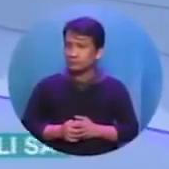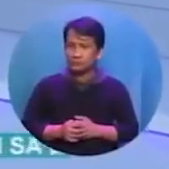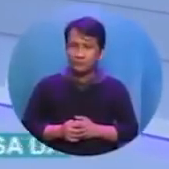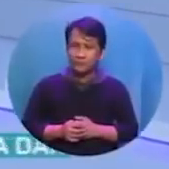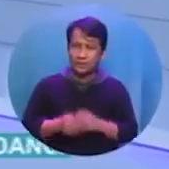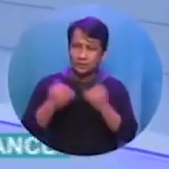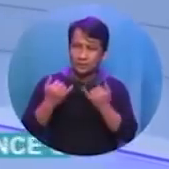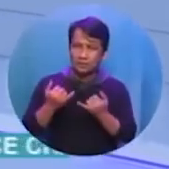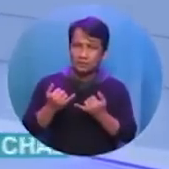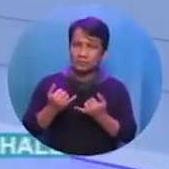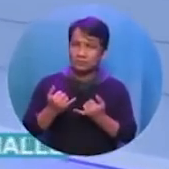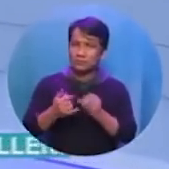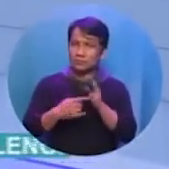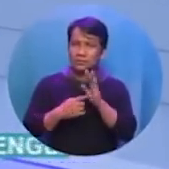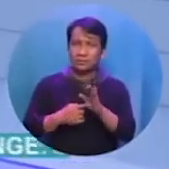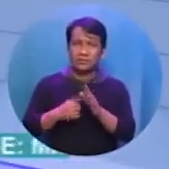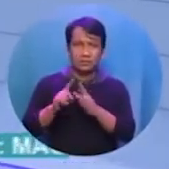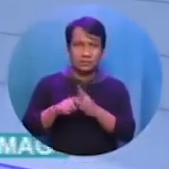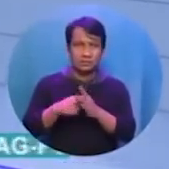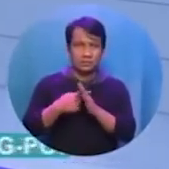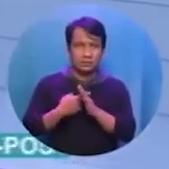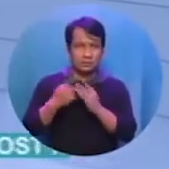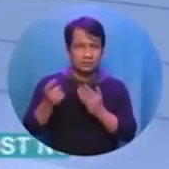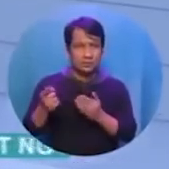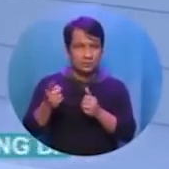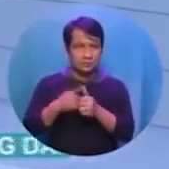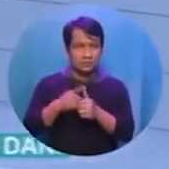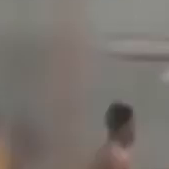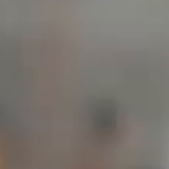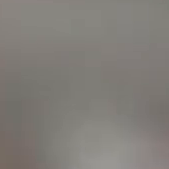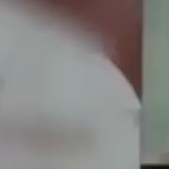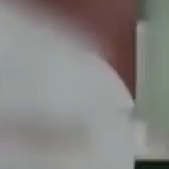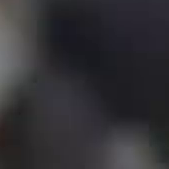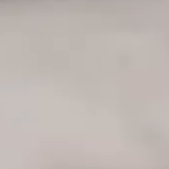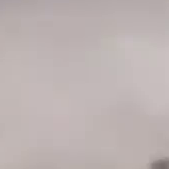At ngayon, simulan natin ang ating unang kaso.